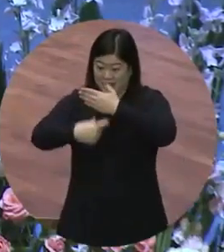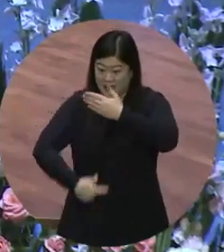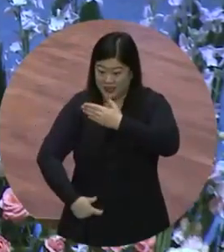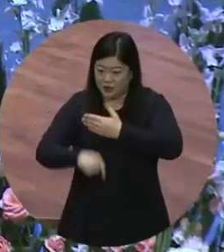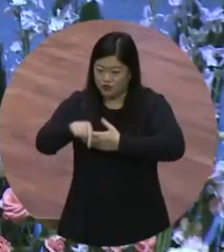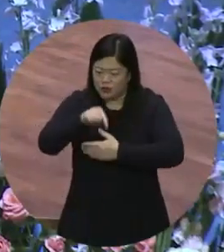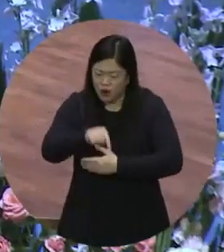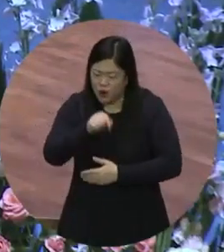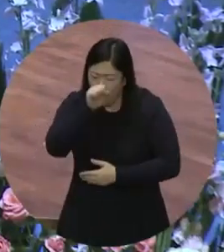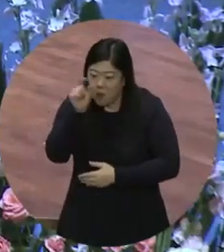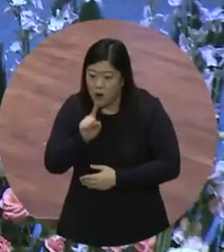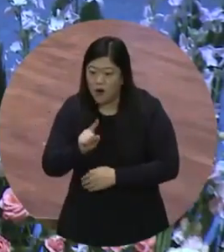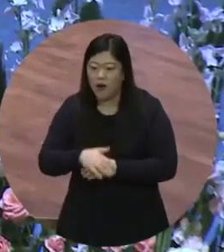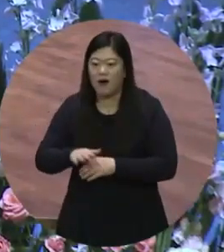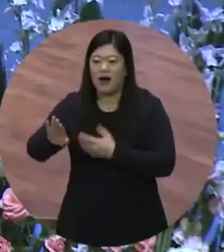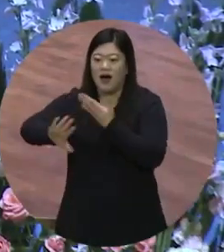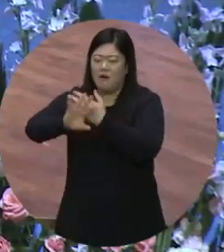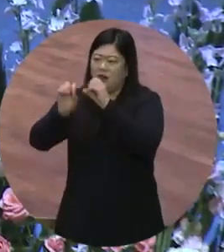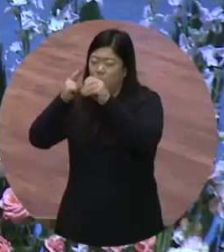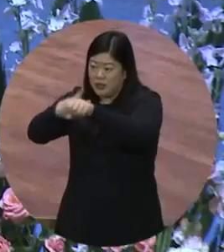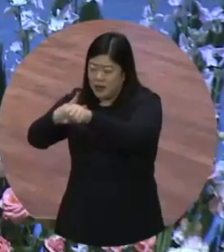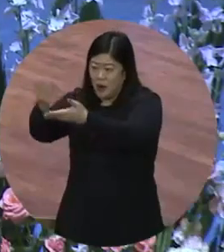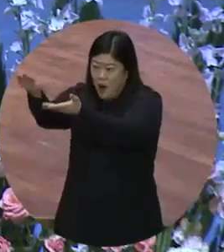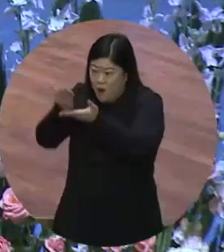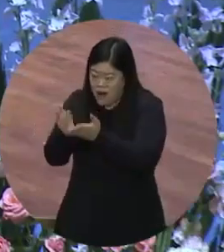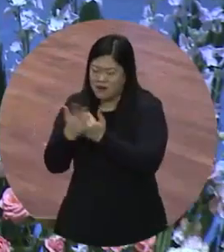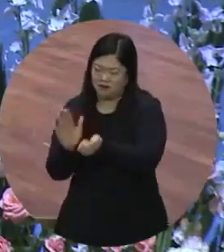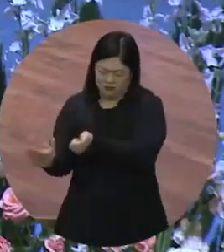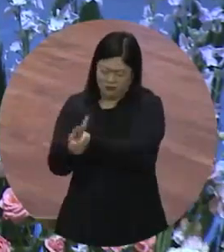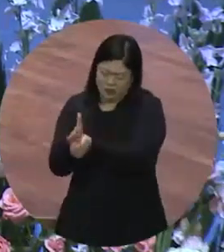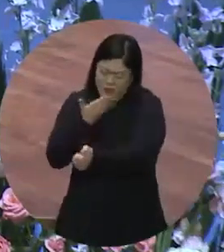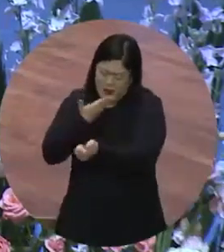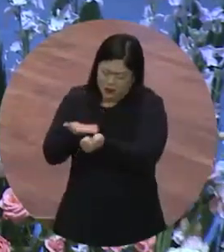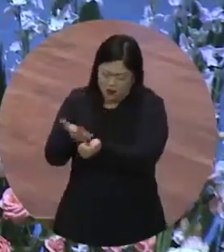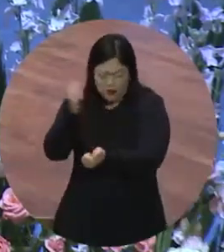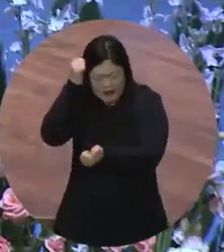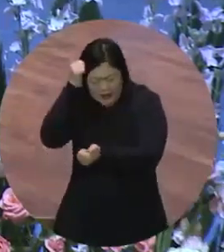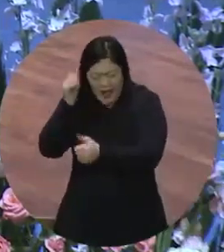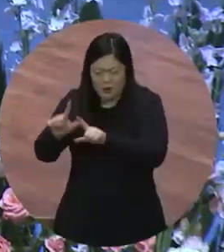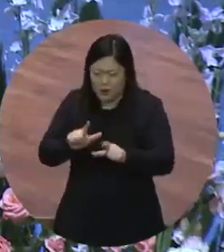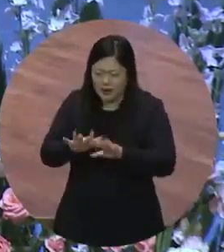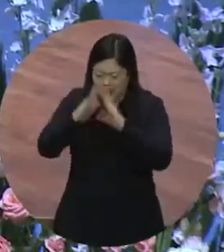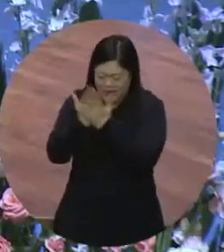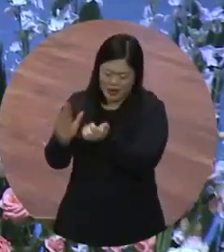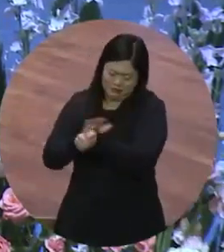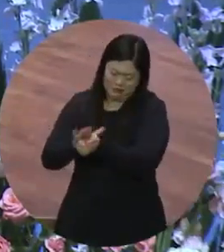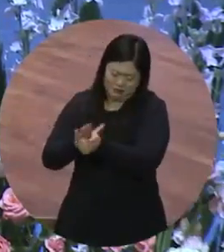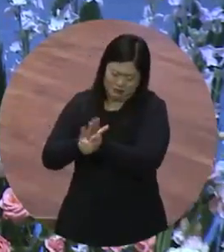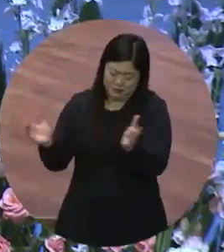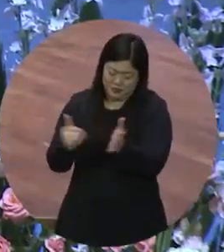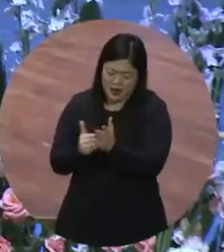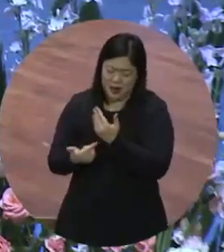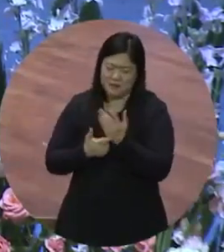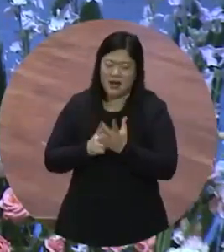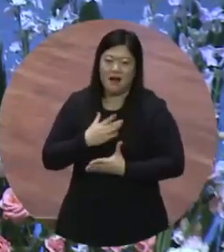하니까 그나마 그래도 영적으로 소통이 되고 흐름을 같이 하면서 같이 위로가